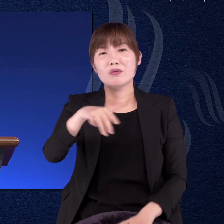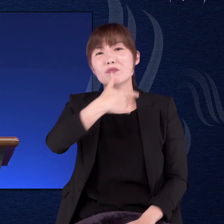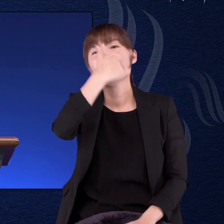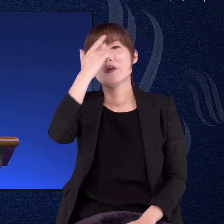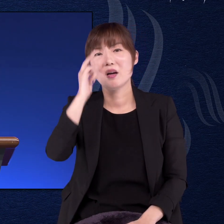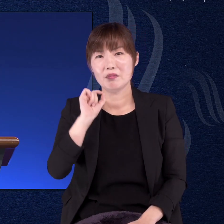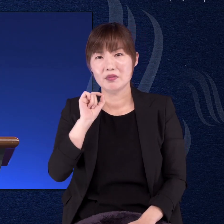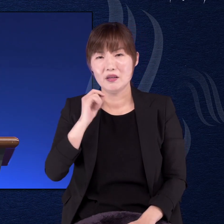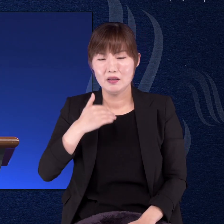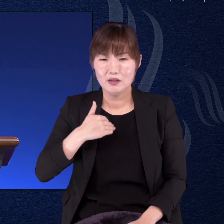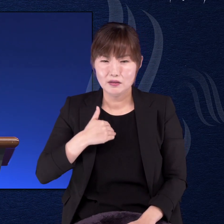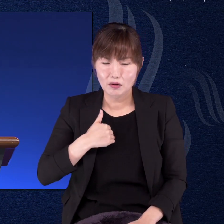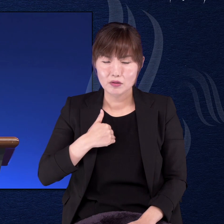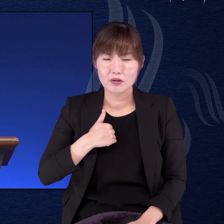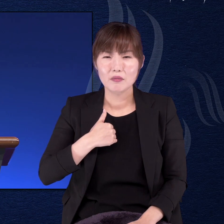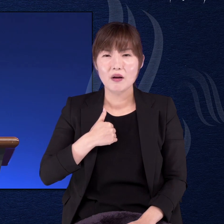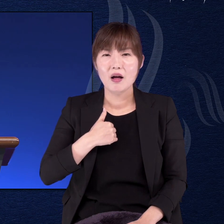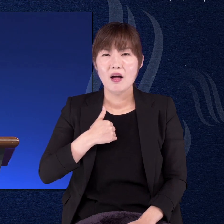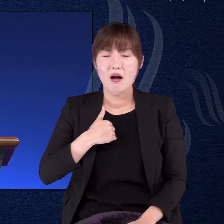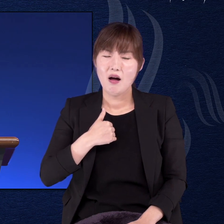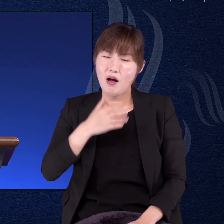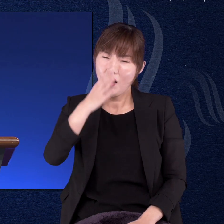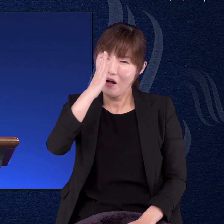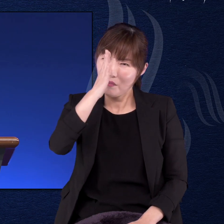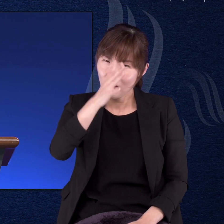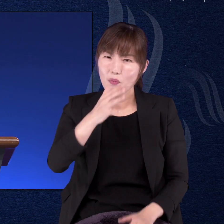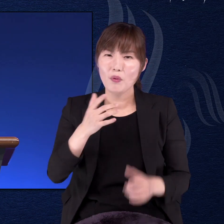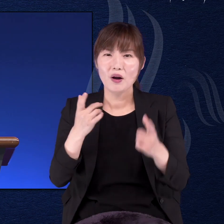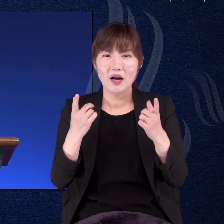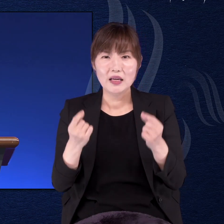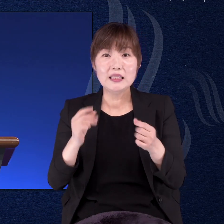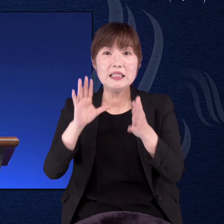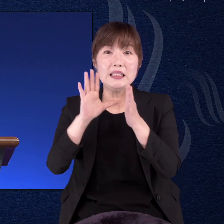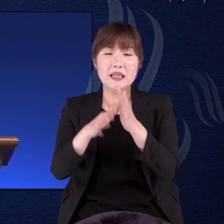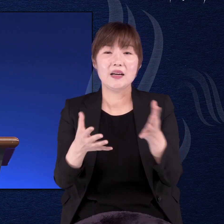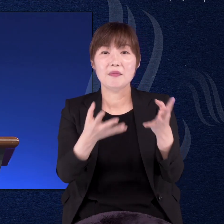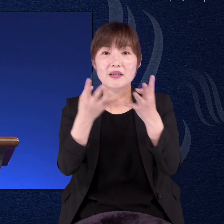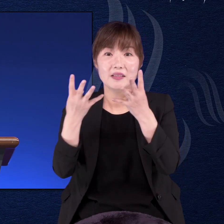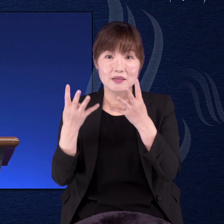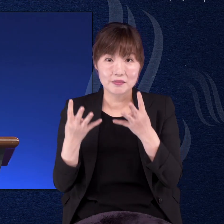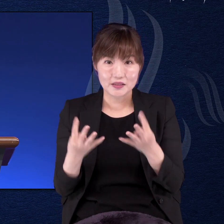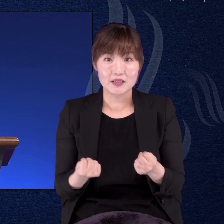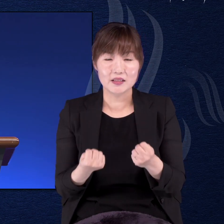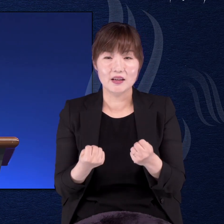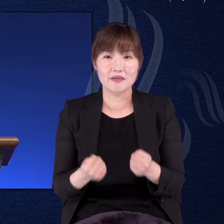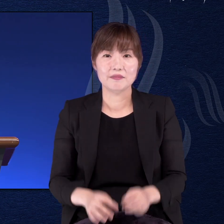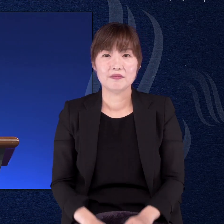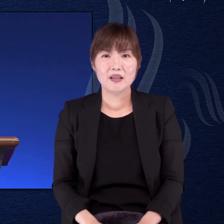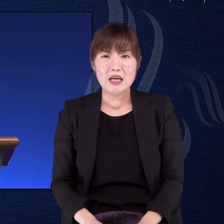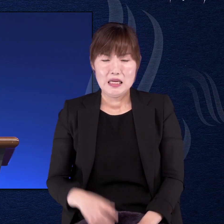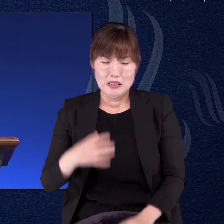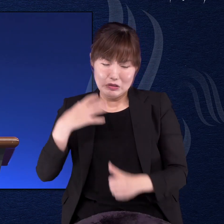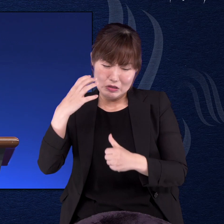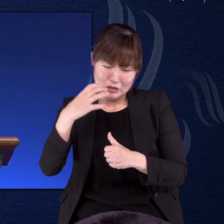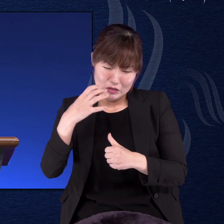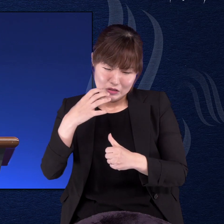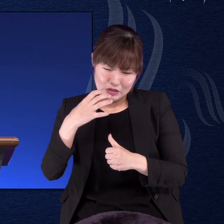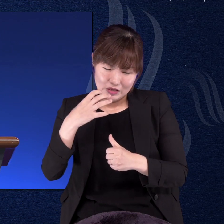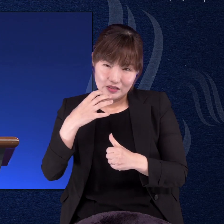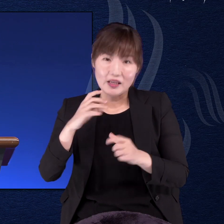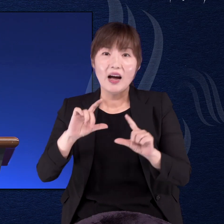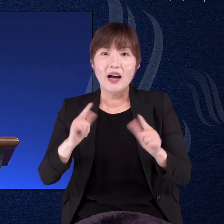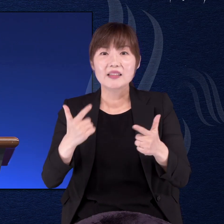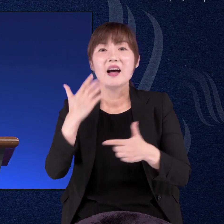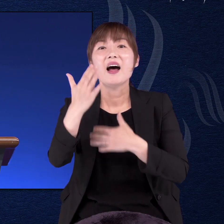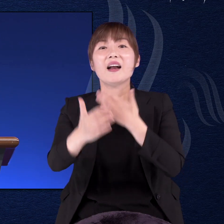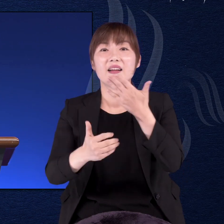많습니다. 하지만 주님, 우리가 지혜를 구할 때 후히 주시고 꾸짖지 않으시는 하나님, 하나님께